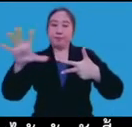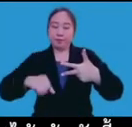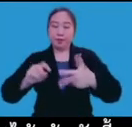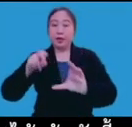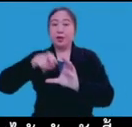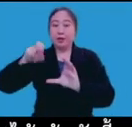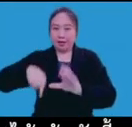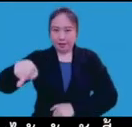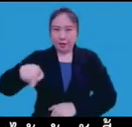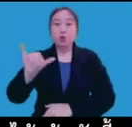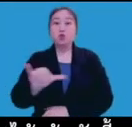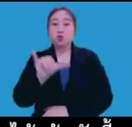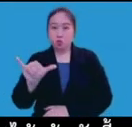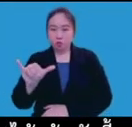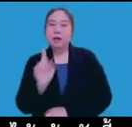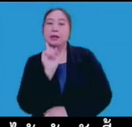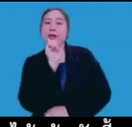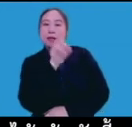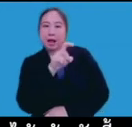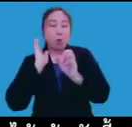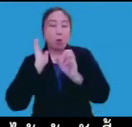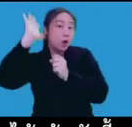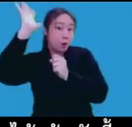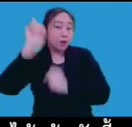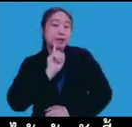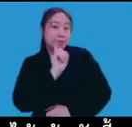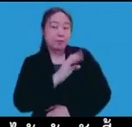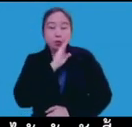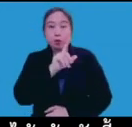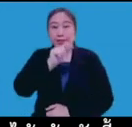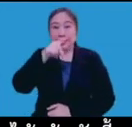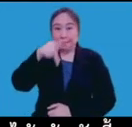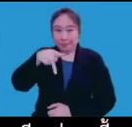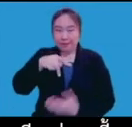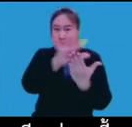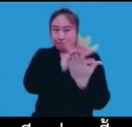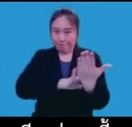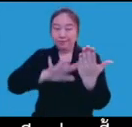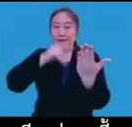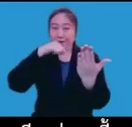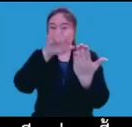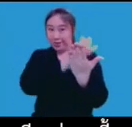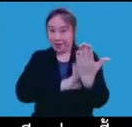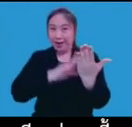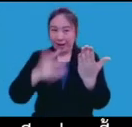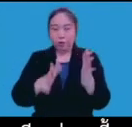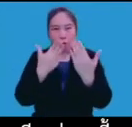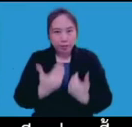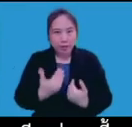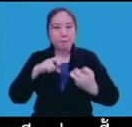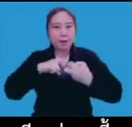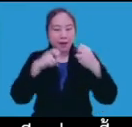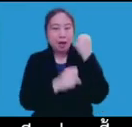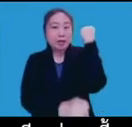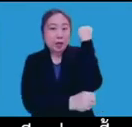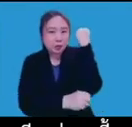YouTube Netted ครับถามท่านวิทยากรว่าเมื่อมีการใช้ TPMap ทั่วประเทศอย่างนี้สถานการณ์ความยากจน